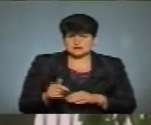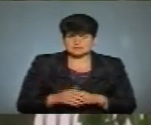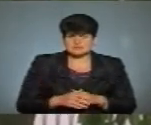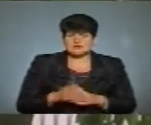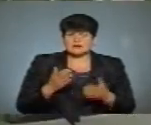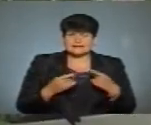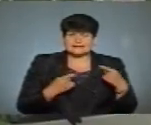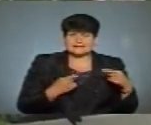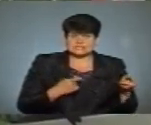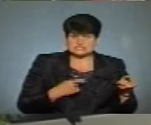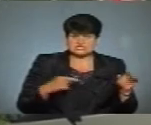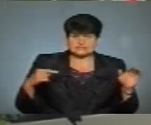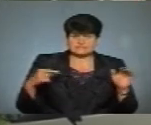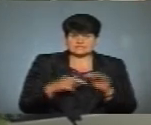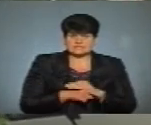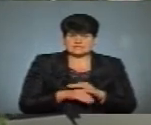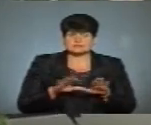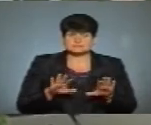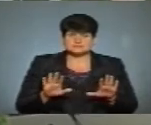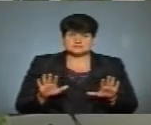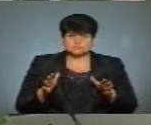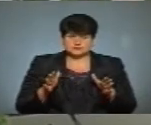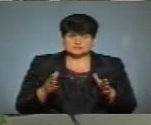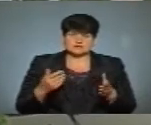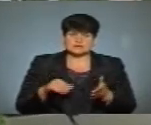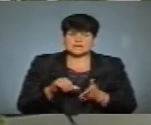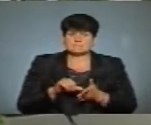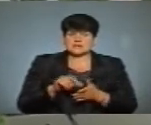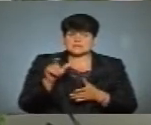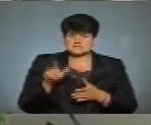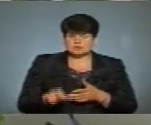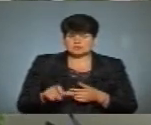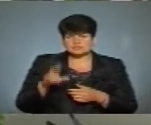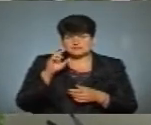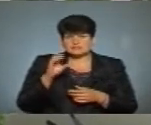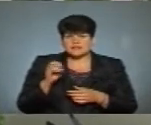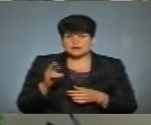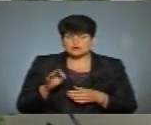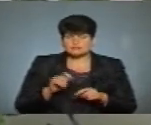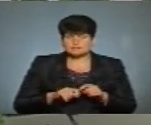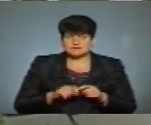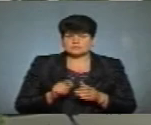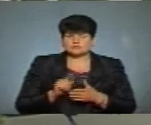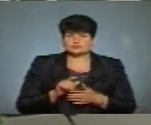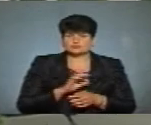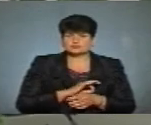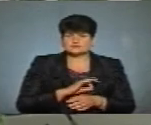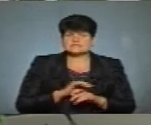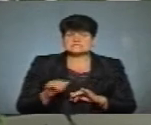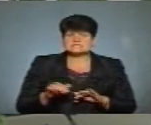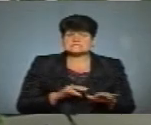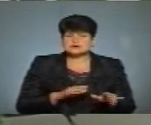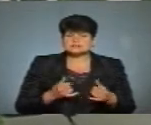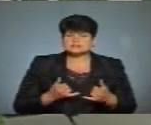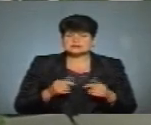Проте інший втікав з місця події, і представнику Державної екологічної інспекції змушений був застосовувати заходи